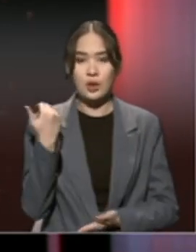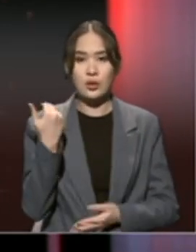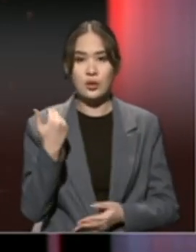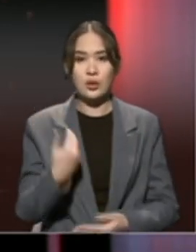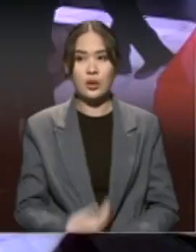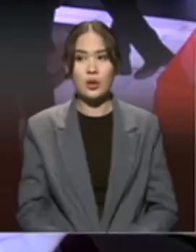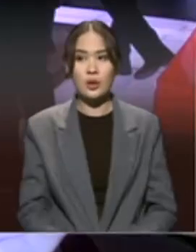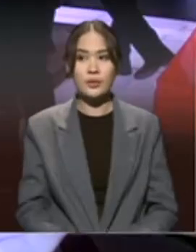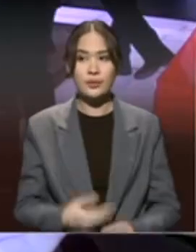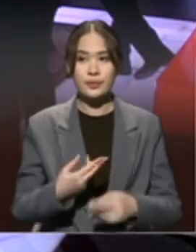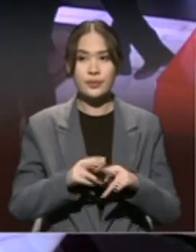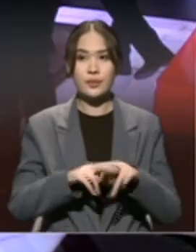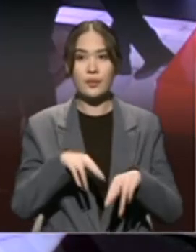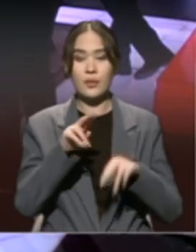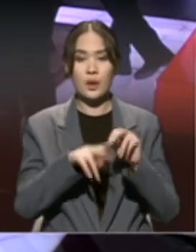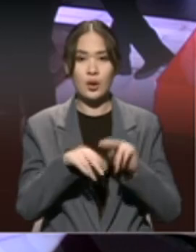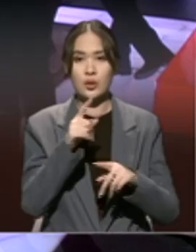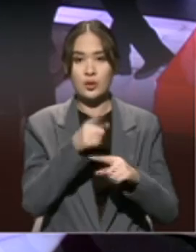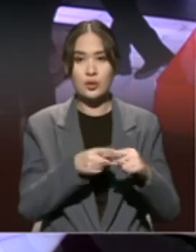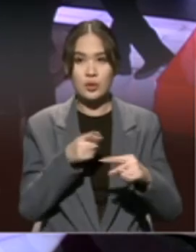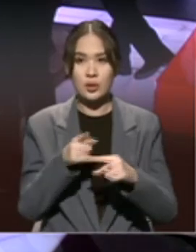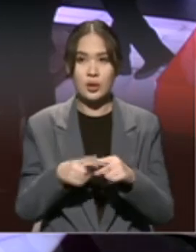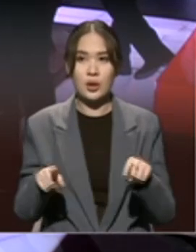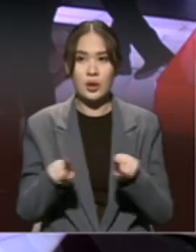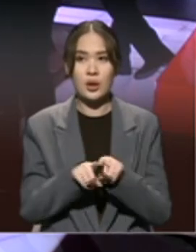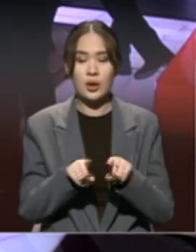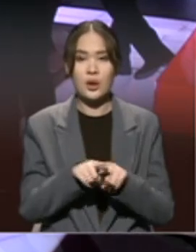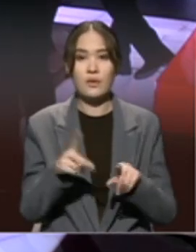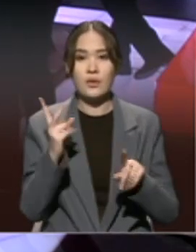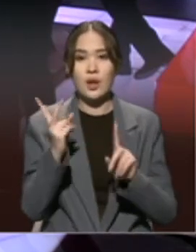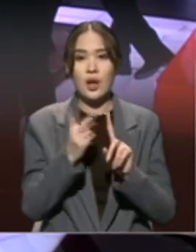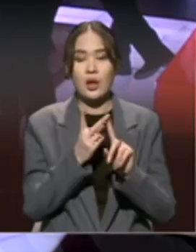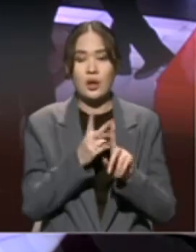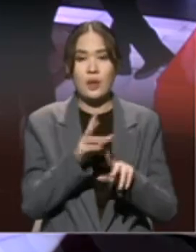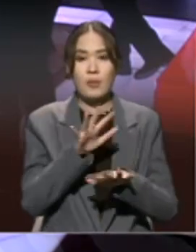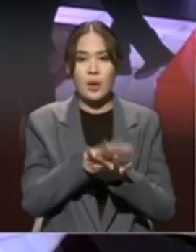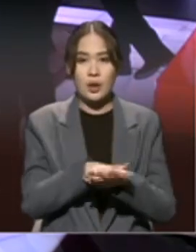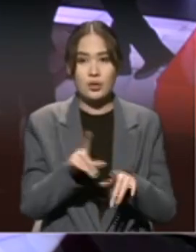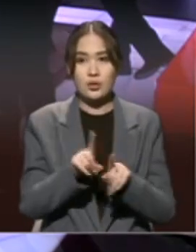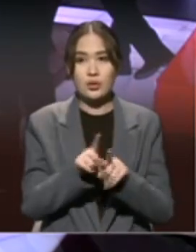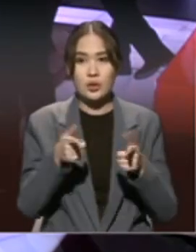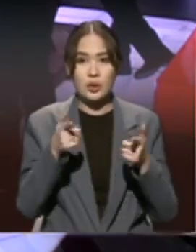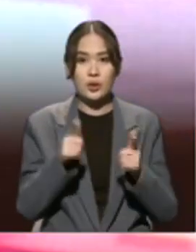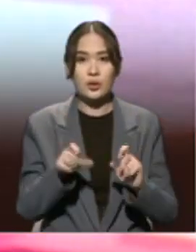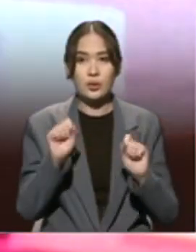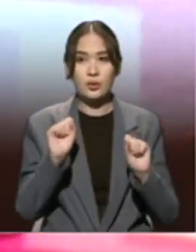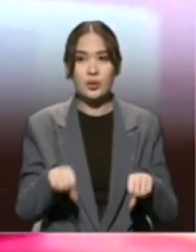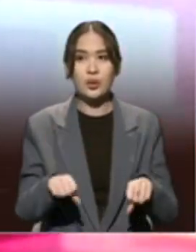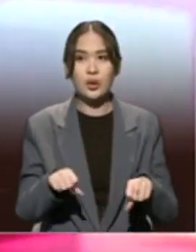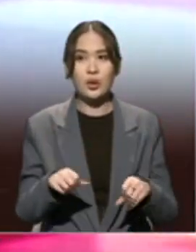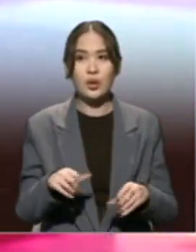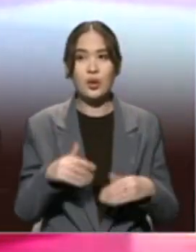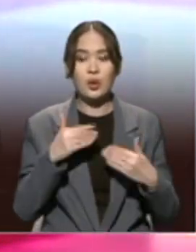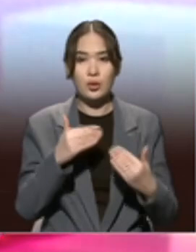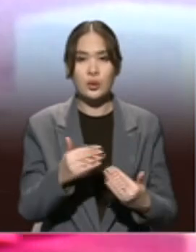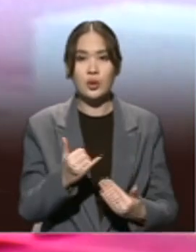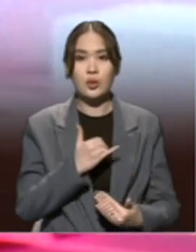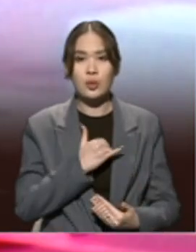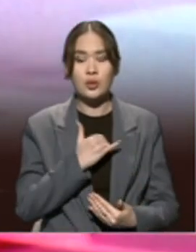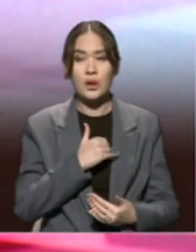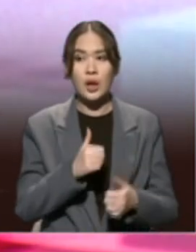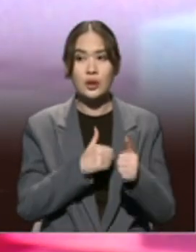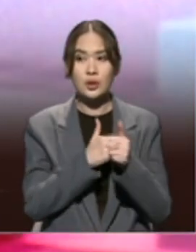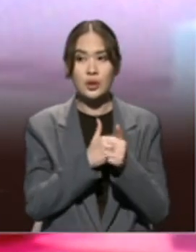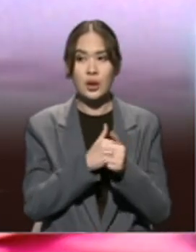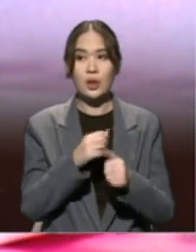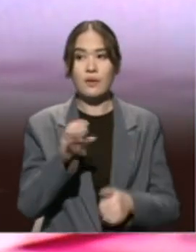осы жерде жаңа бөлшек саудаға көшсін онда. Құрылысшылар екінші деңгейлі банктермен келісімге барсын, солай емес пе? Иә, иә. Енді ол біздің төраға